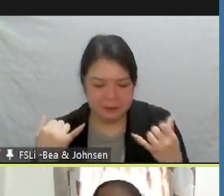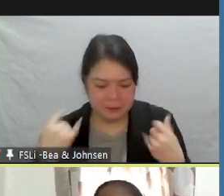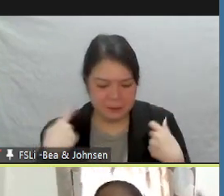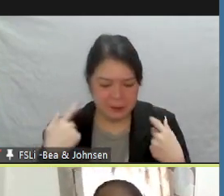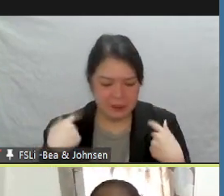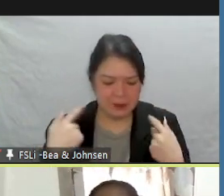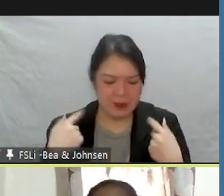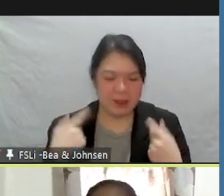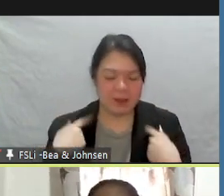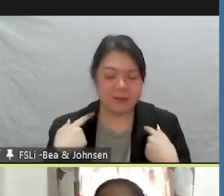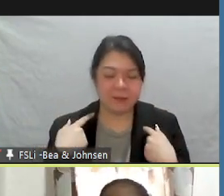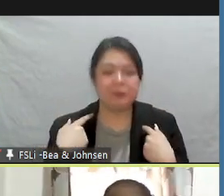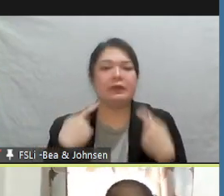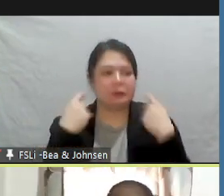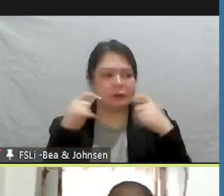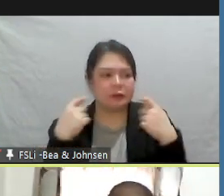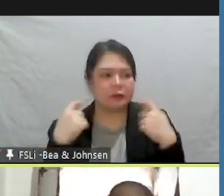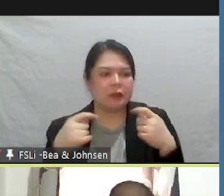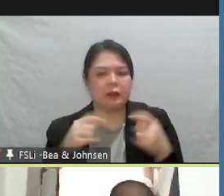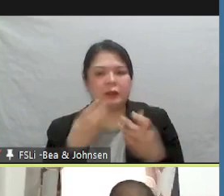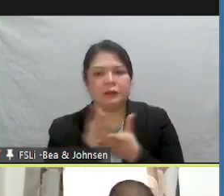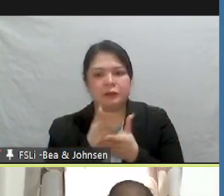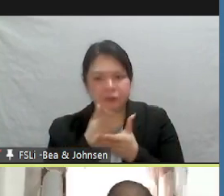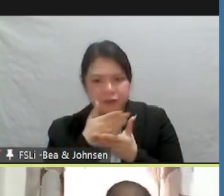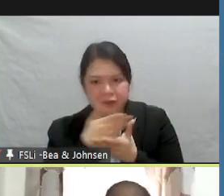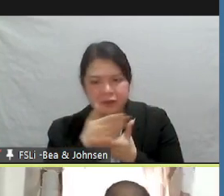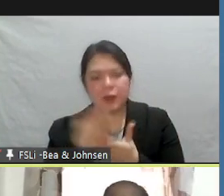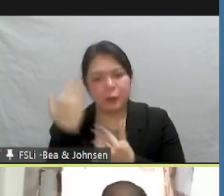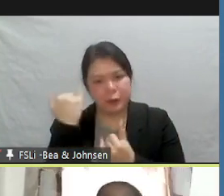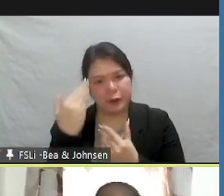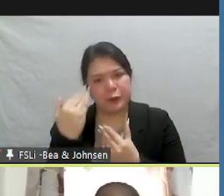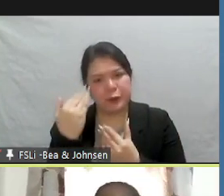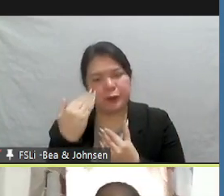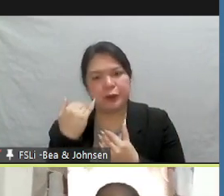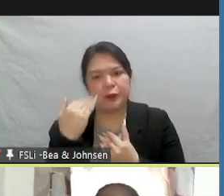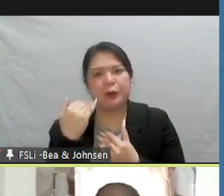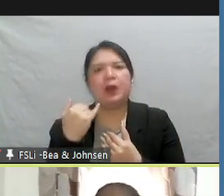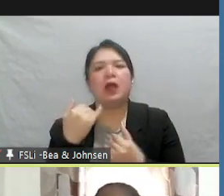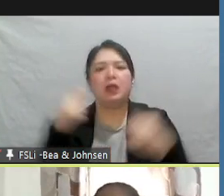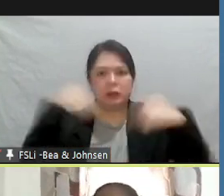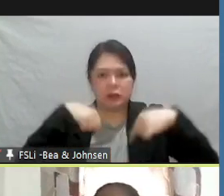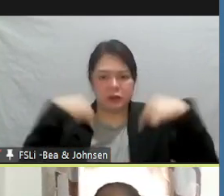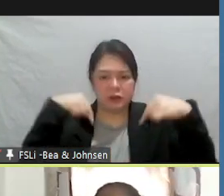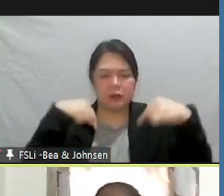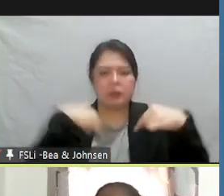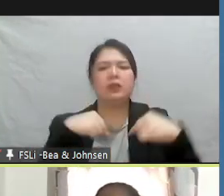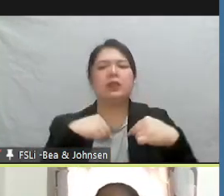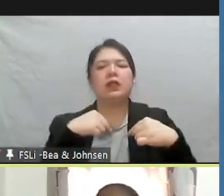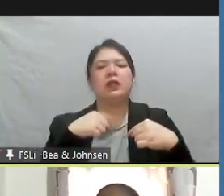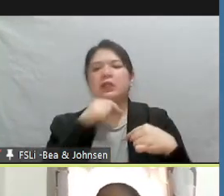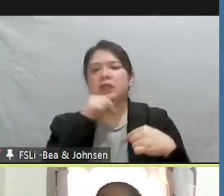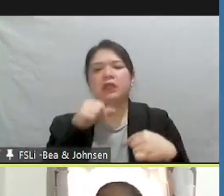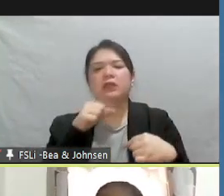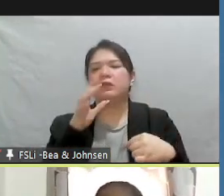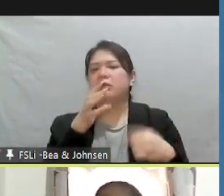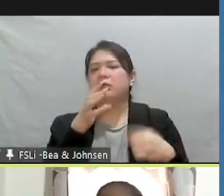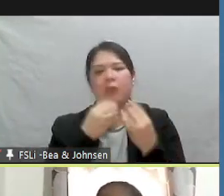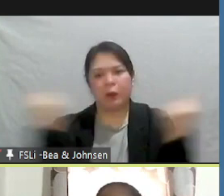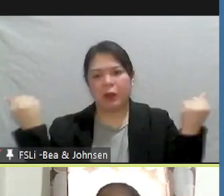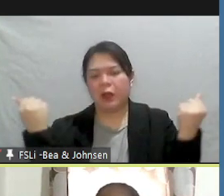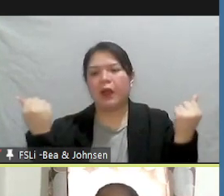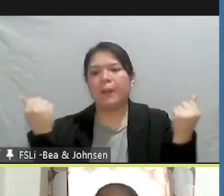amin na gusto naming maibahagi sa inyo na sana ang MTB-MLE na ito ay hindi maalis kundi